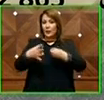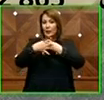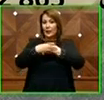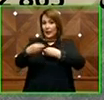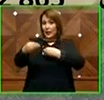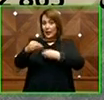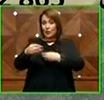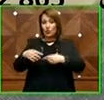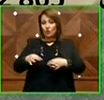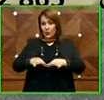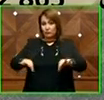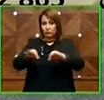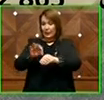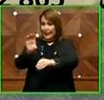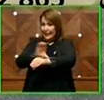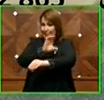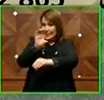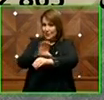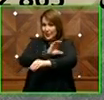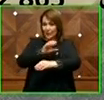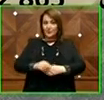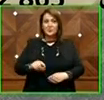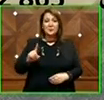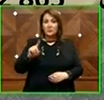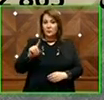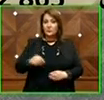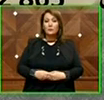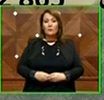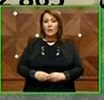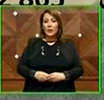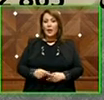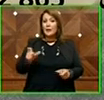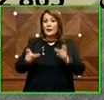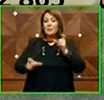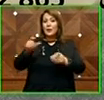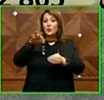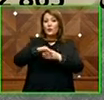الوطن، خارج الوطن عدد الناخبين